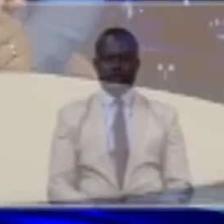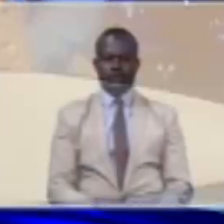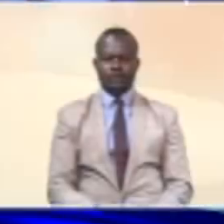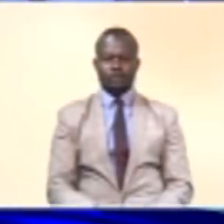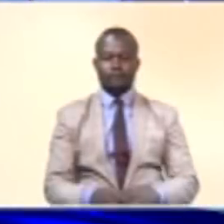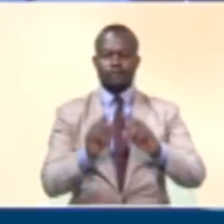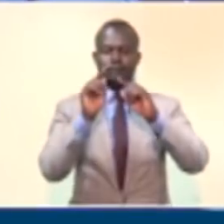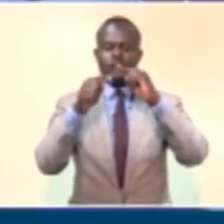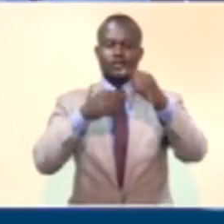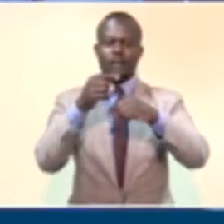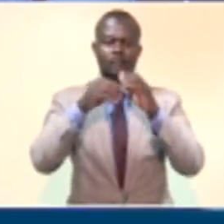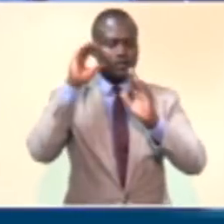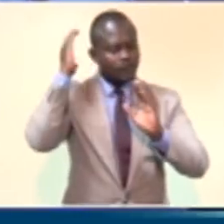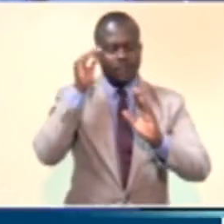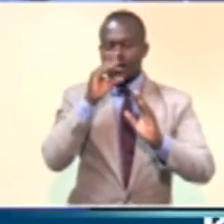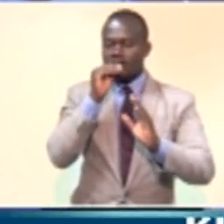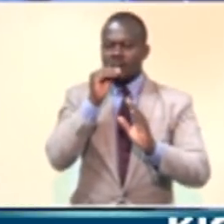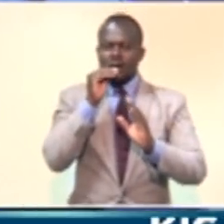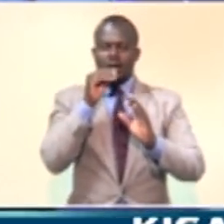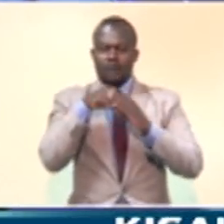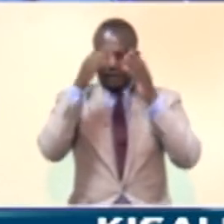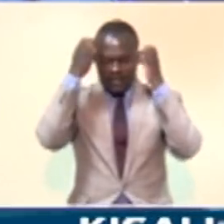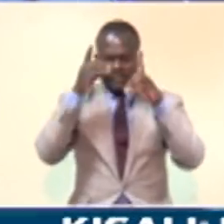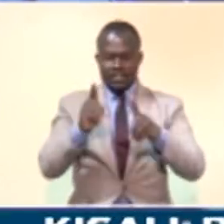Amategeko reka dukomeze makuru